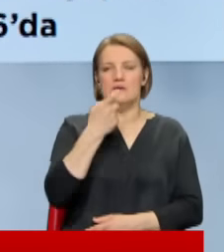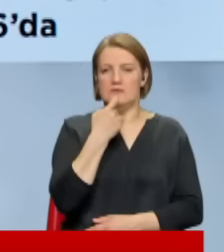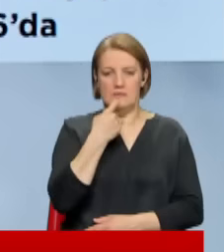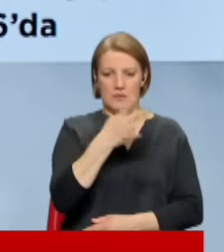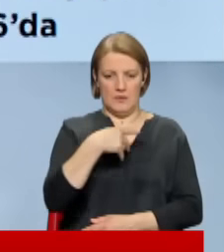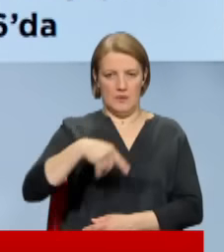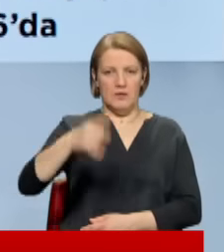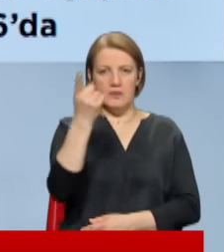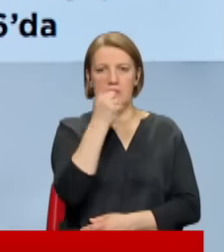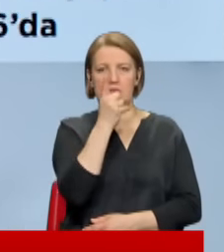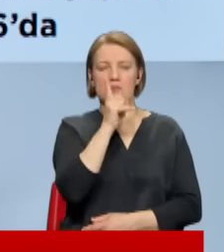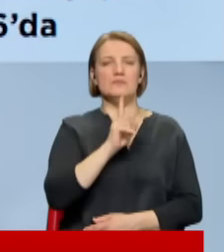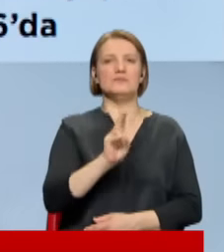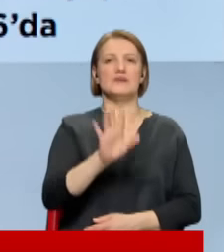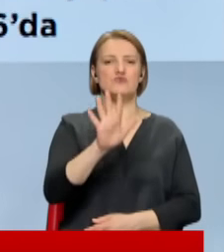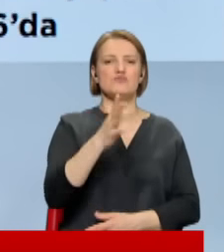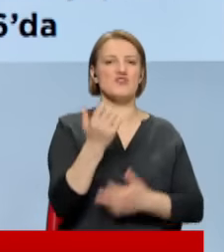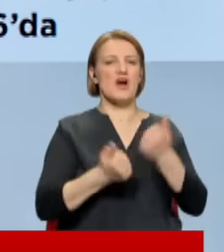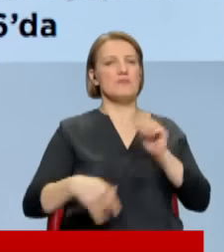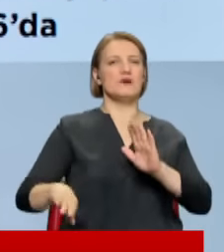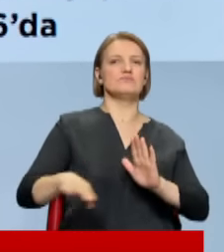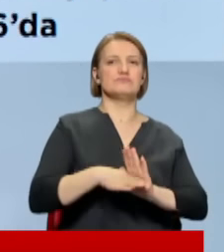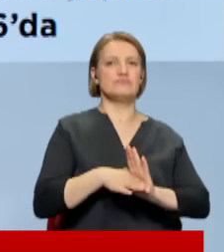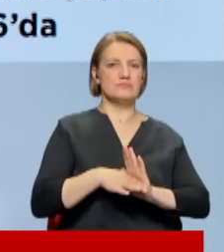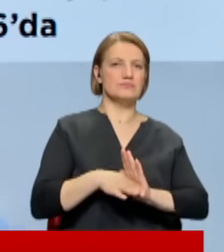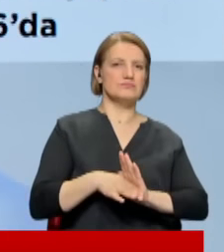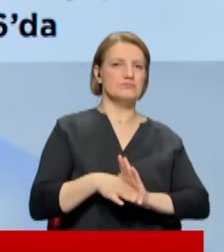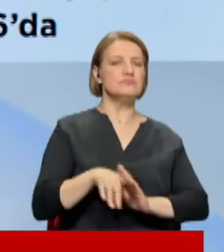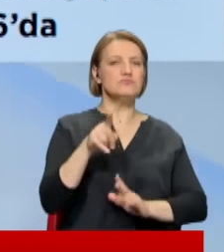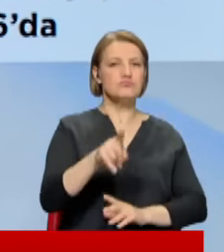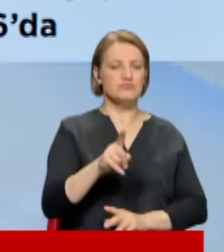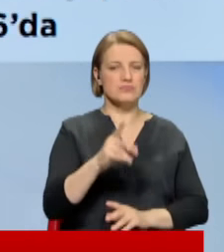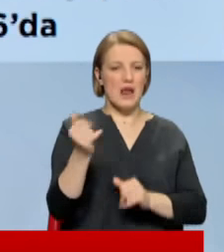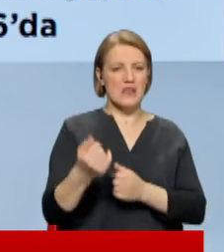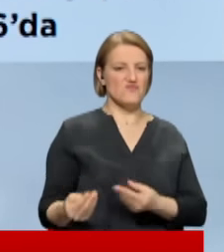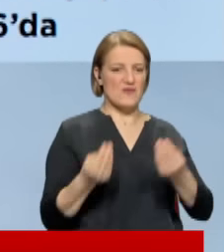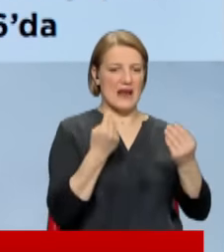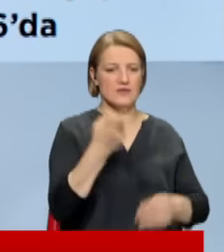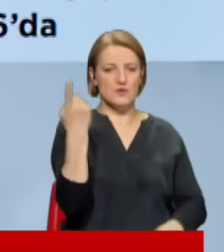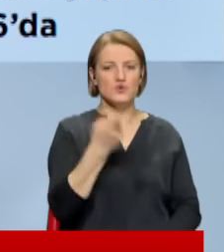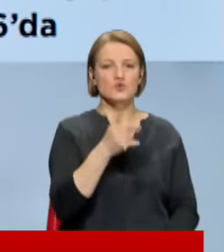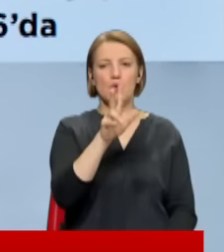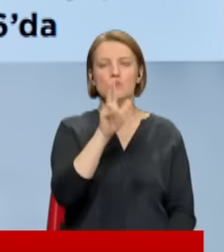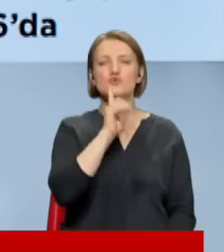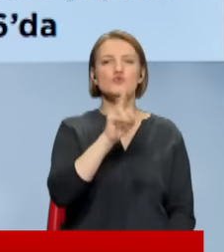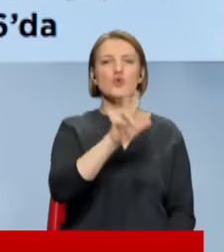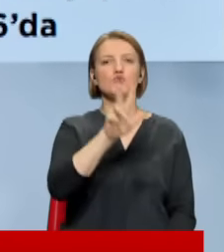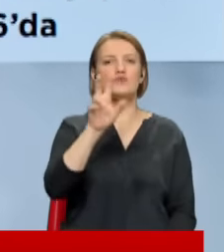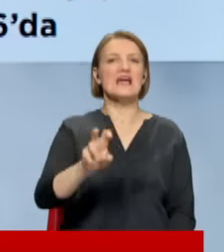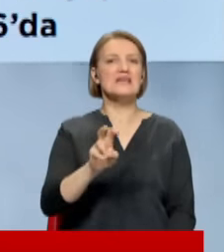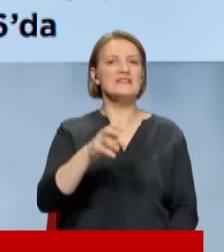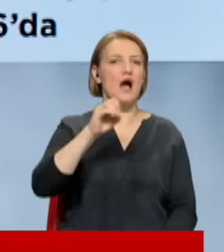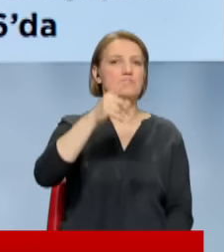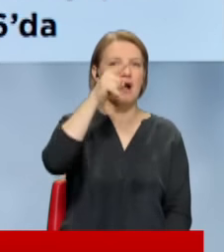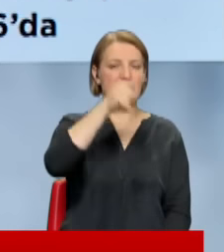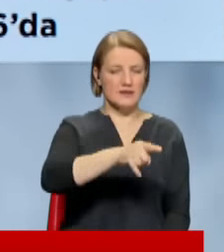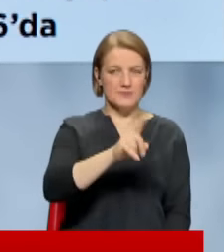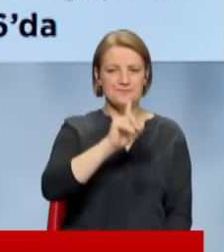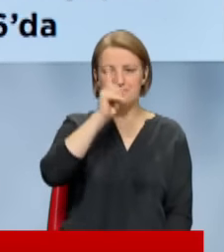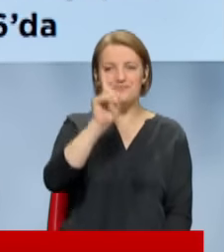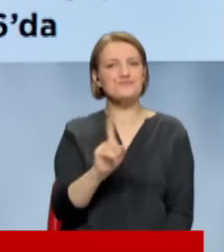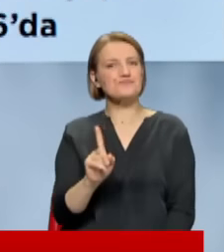belediyelere 175 araç tahsisi yaptı. Bu tahsislerin 138'i AK Parti'ye,